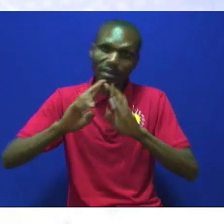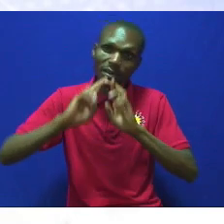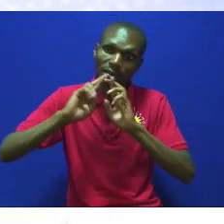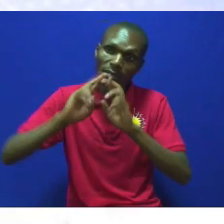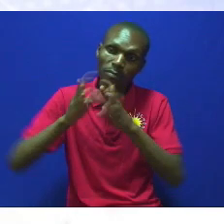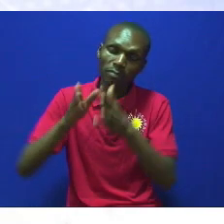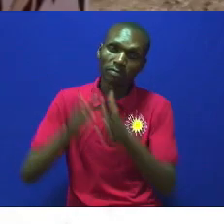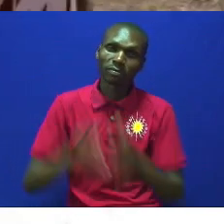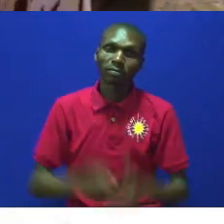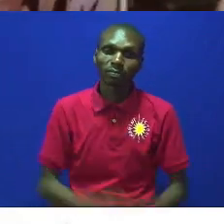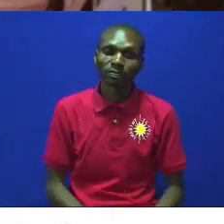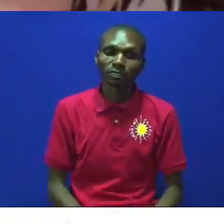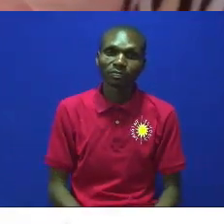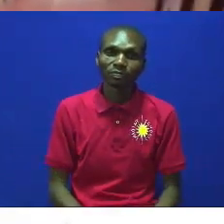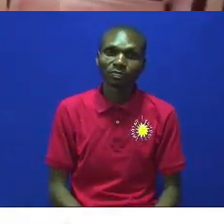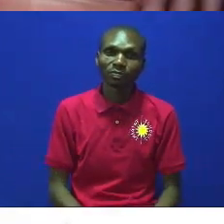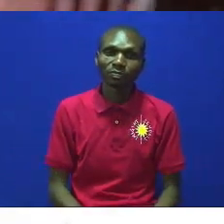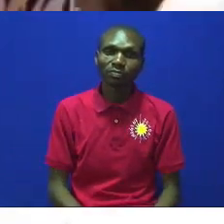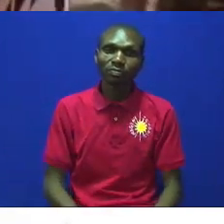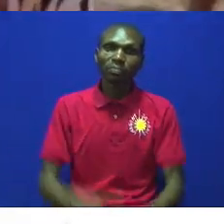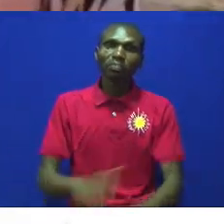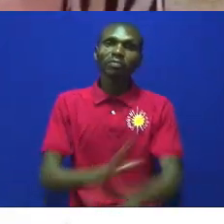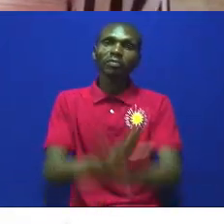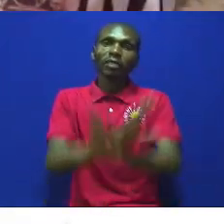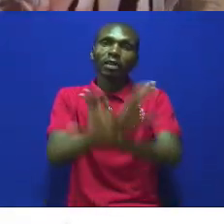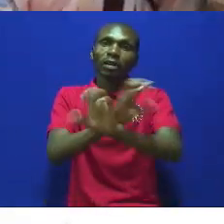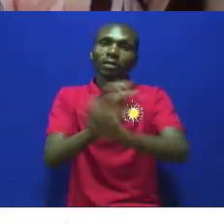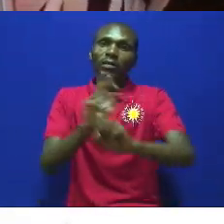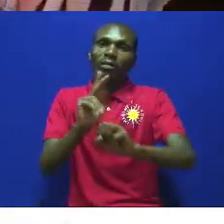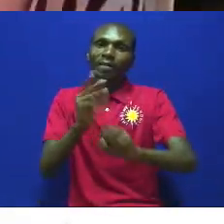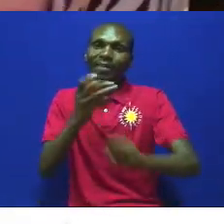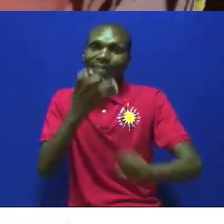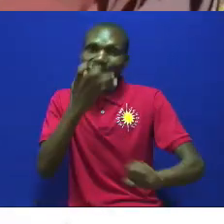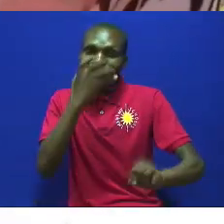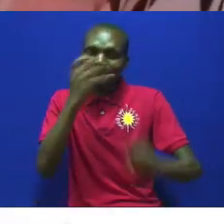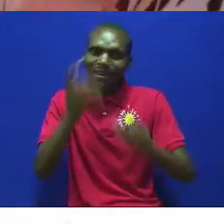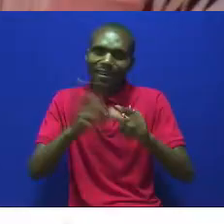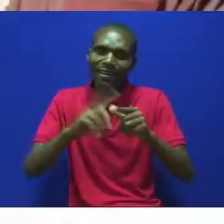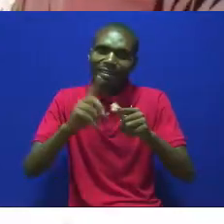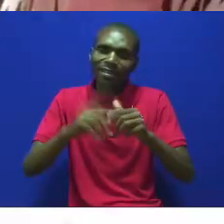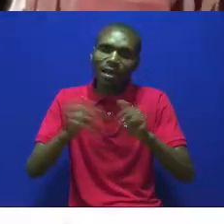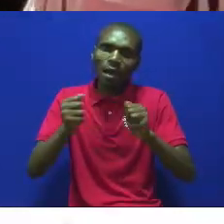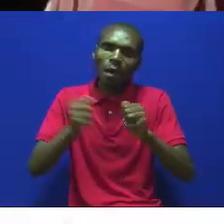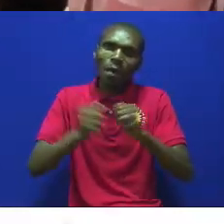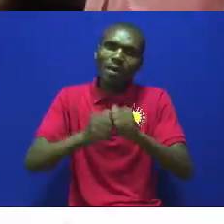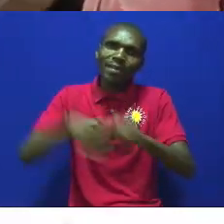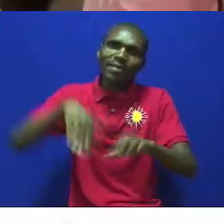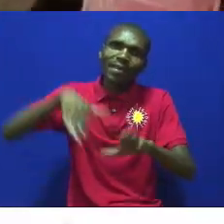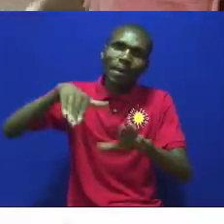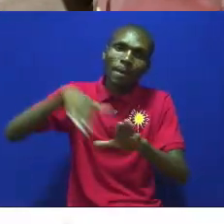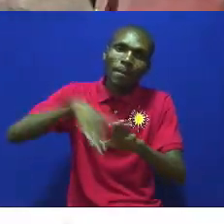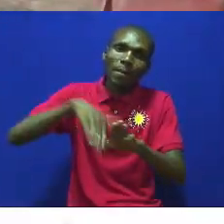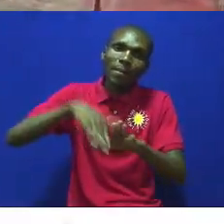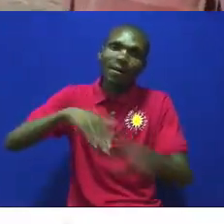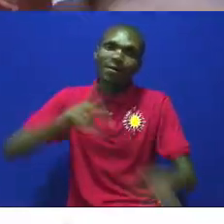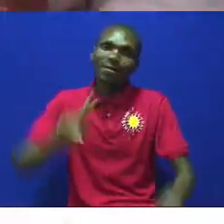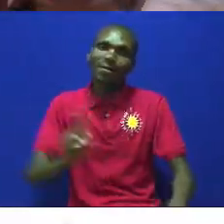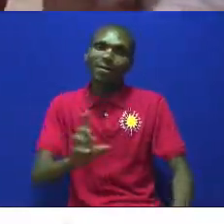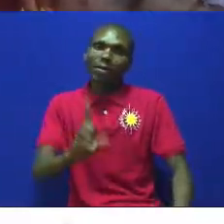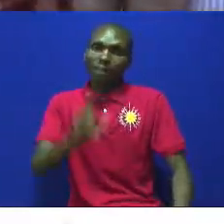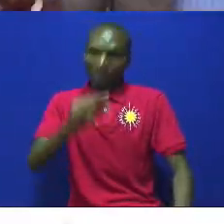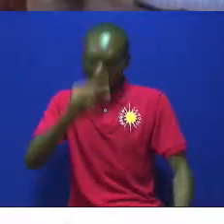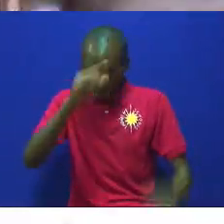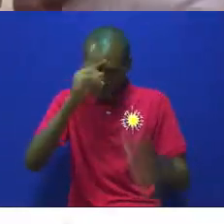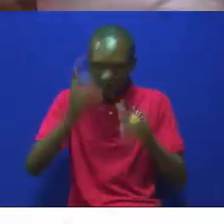rwasenchira iyo wikiranu. Omurai wense Dr. William Ruto kubwatera na nabara ikuru ase serikali ya Kenya Kwanza nigo